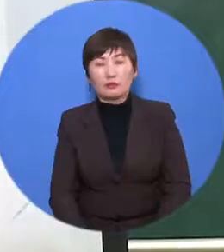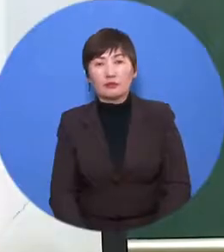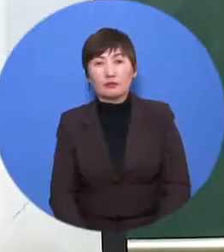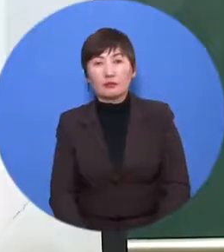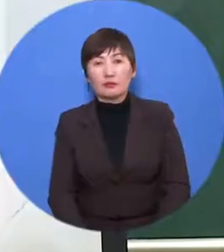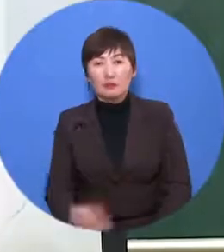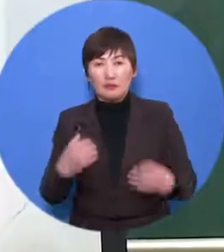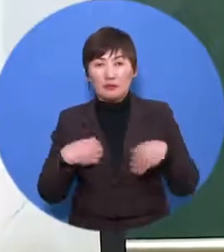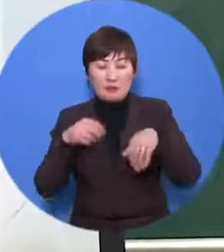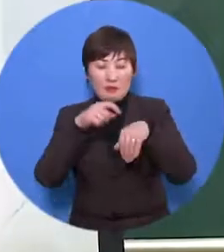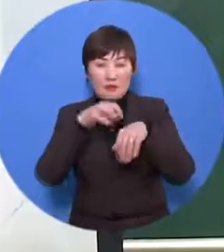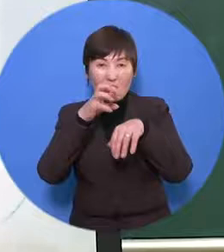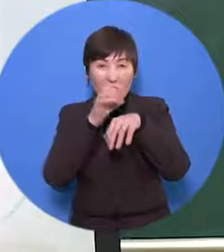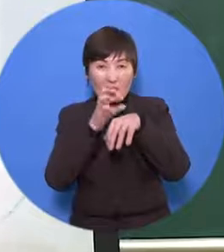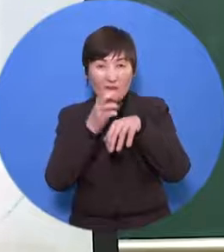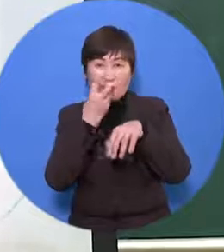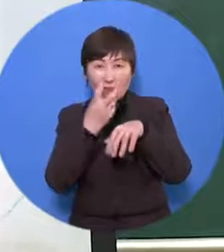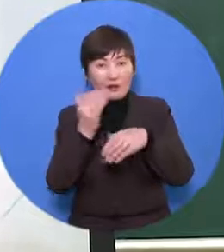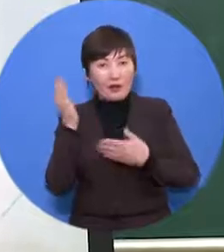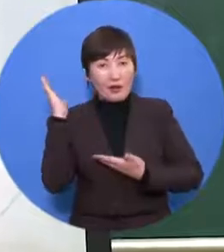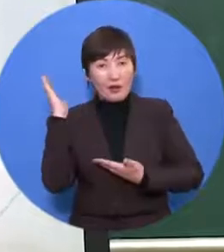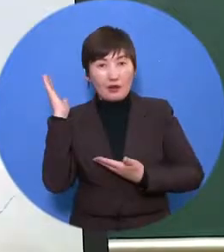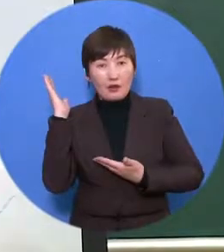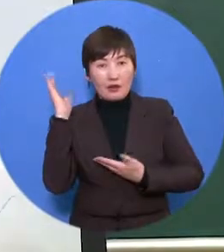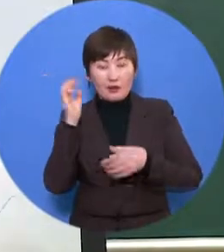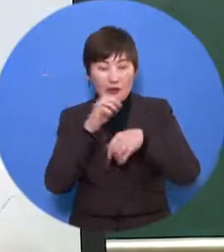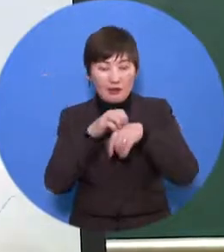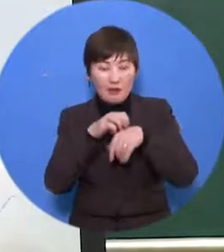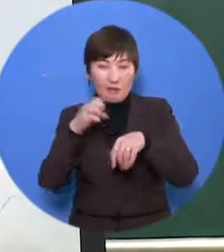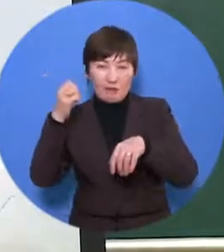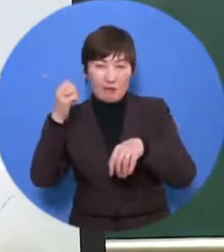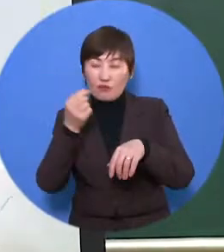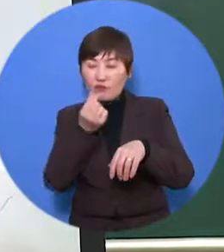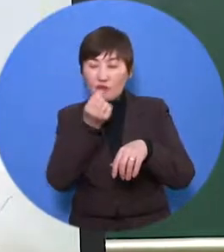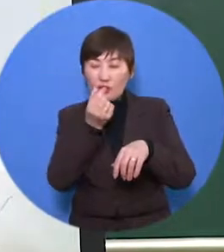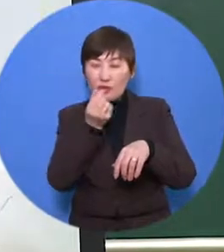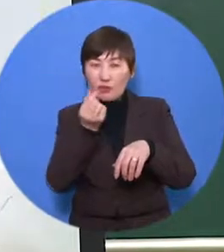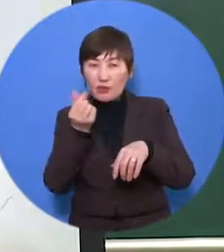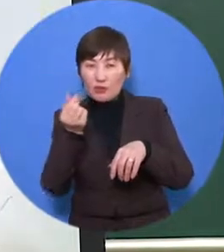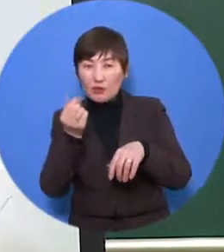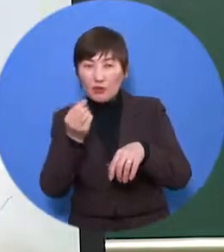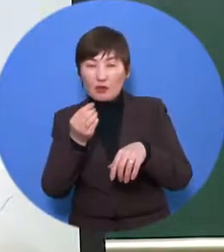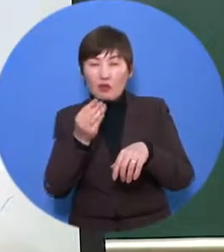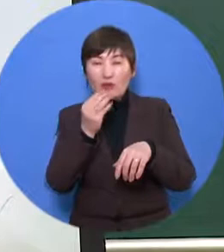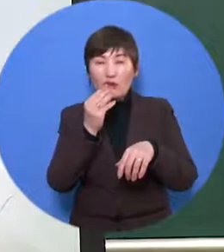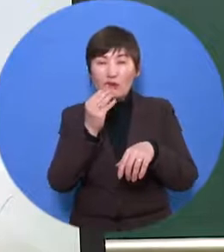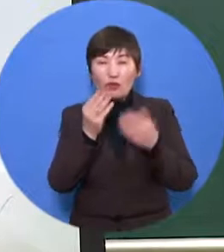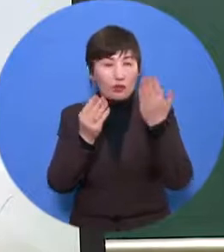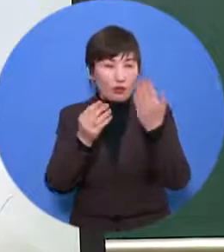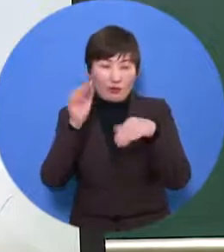За багш нэг барзгар гадаргуу байна. Гэхдээ тэр барзгар гадаргуу дээрээ жижигэн толинуудыг нааж өгсөн